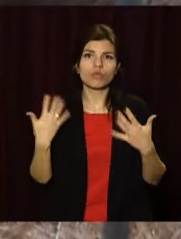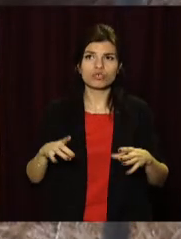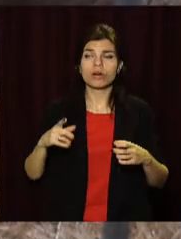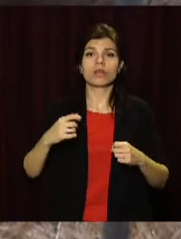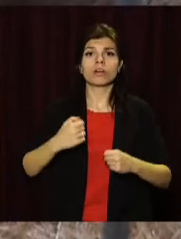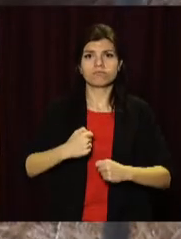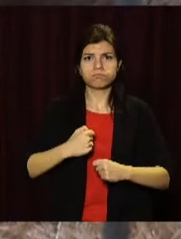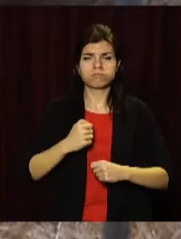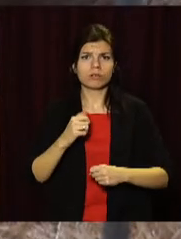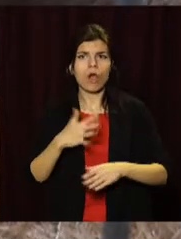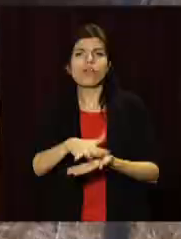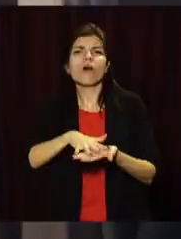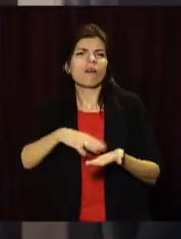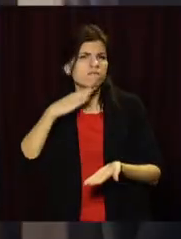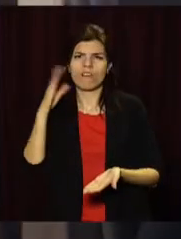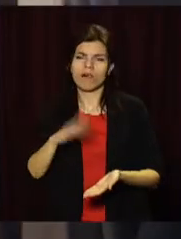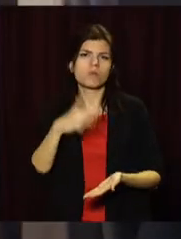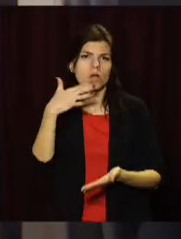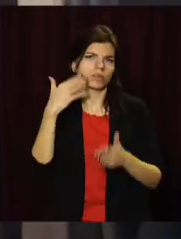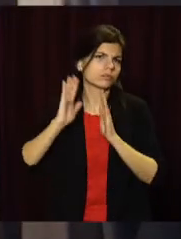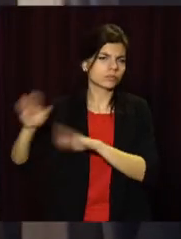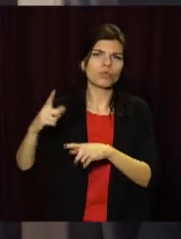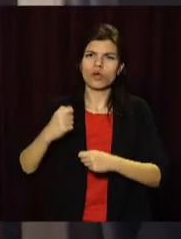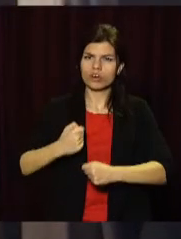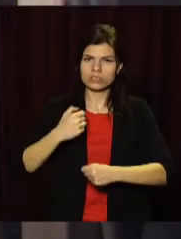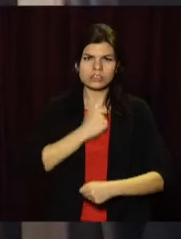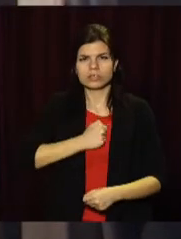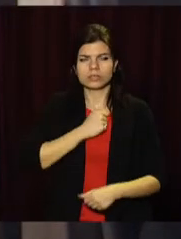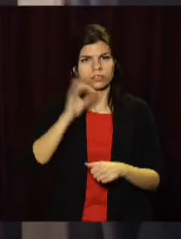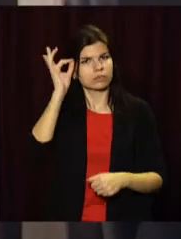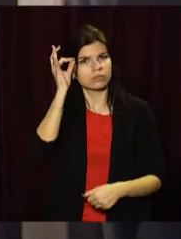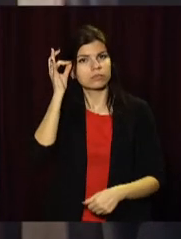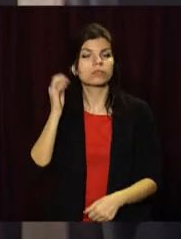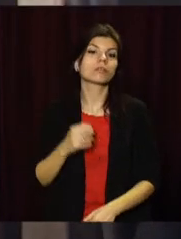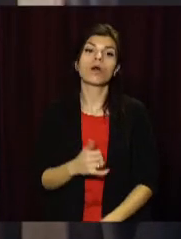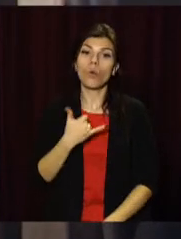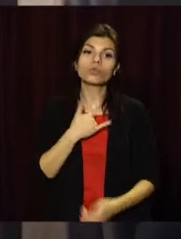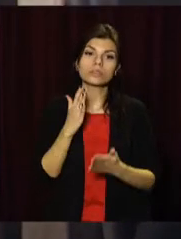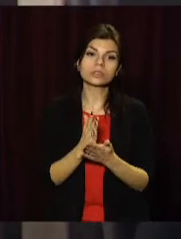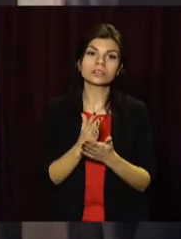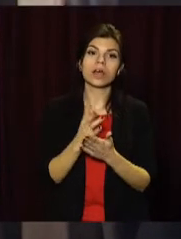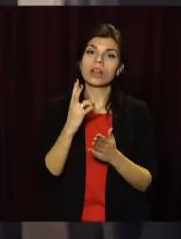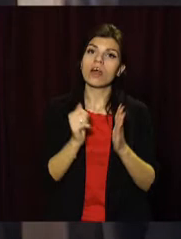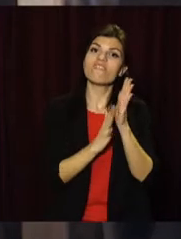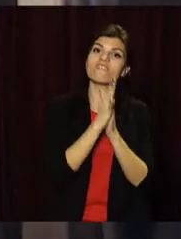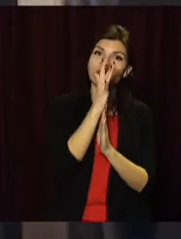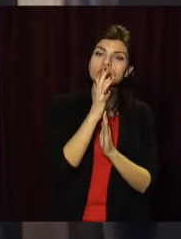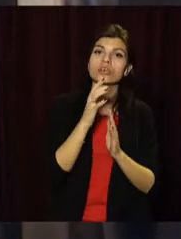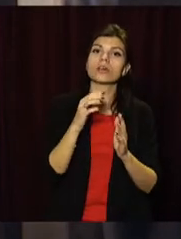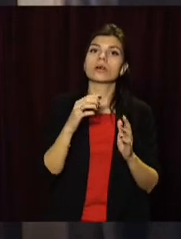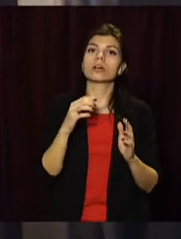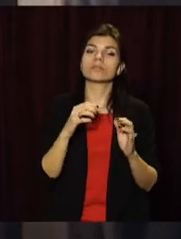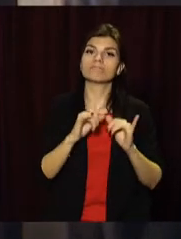великими та грізними самцями. Так як ми маємо статус племінного заводу, у нас є окремо на вирощування племінні